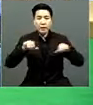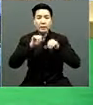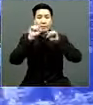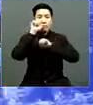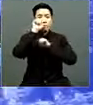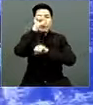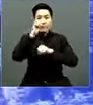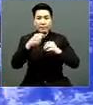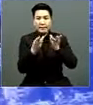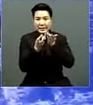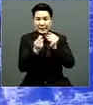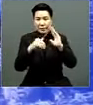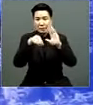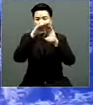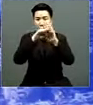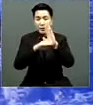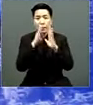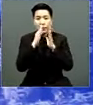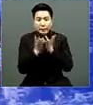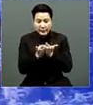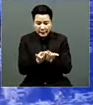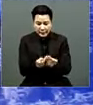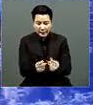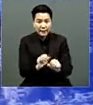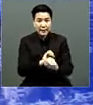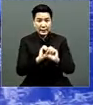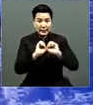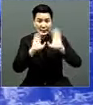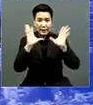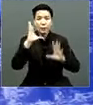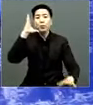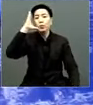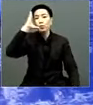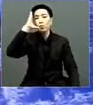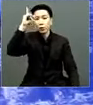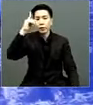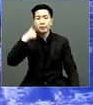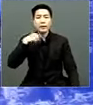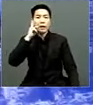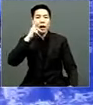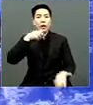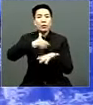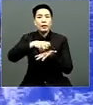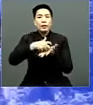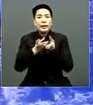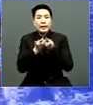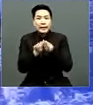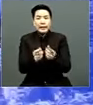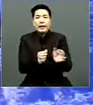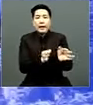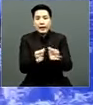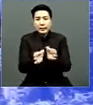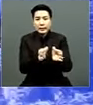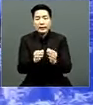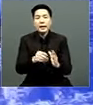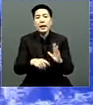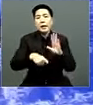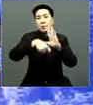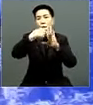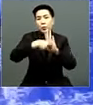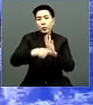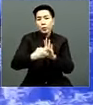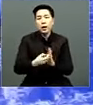เอียดนะคะถ้าเกิดว่ามีรายละเอียดเพิ่มเติมมาอย่างชัดเจนแล้ววันพรุ่งนี้น่าจะมีการแถลงเรื่องของรายละเอียดเพื่อชี้แจงในเรื่องของหลักการเหตุผล